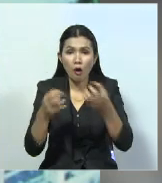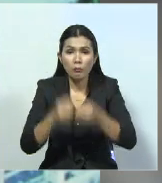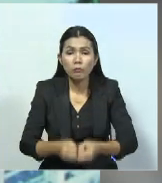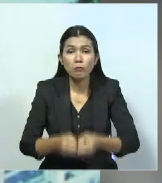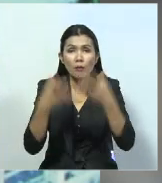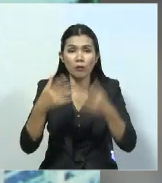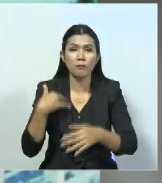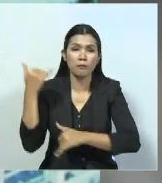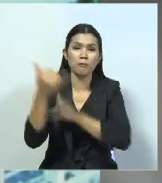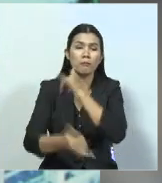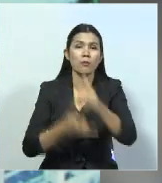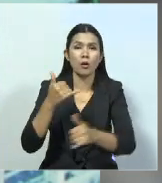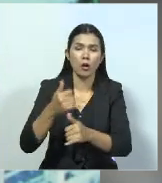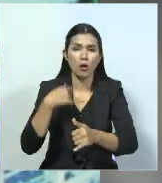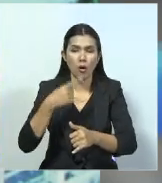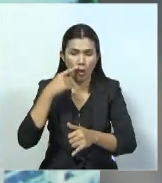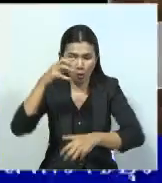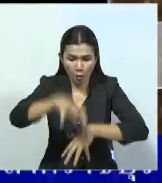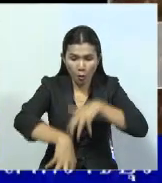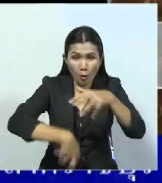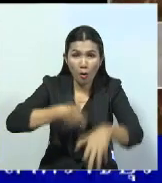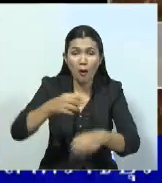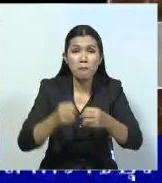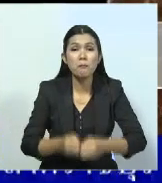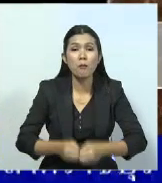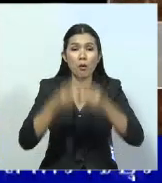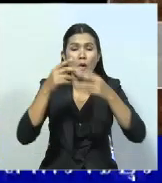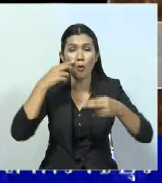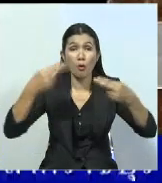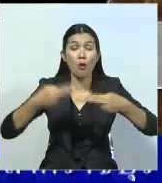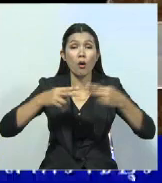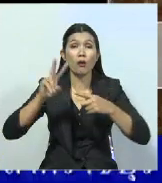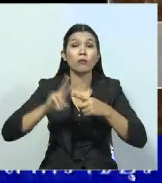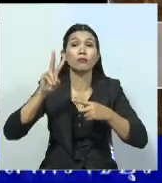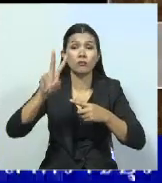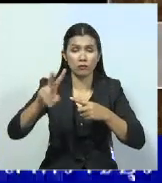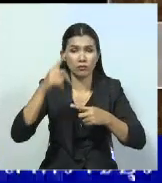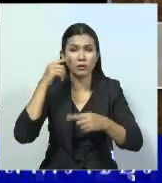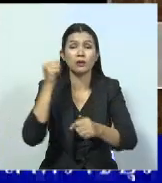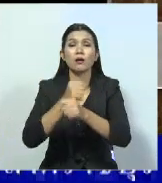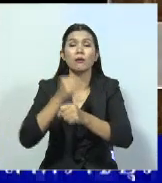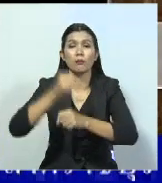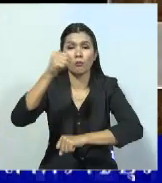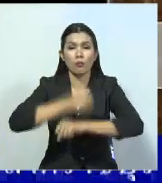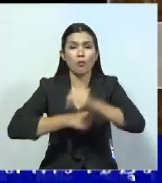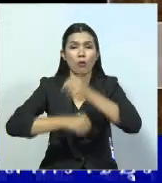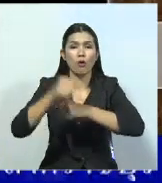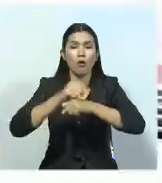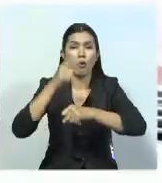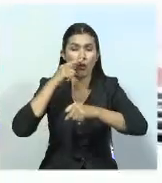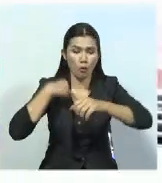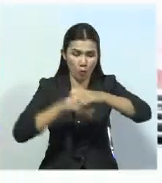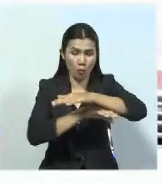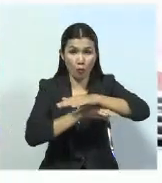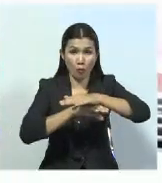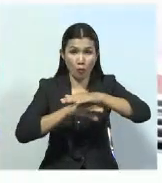บิดจะเก็บกู้วัตถุระเบิดสมัยสงครามโลกครั้งที่2บริเวณสะพานธนรัฐเพื่อใช้ในการก่อสร้างทำเส้นทางรถไฟท